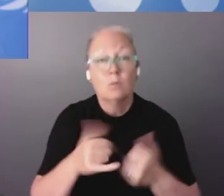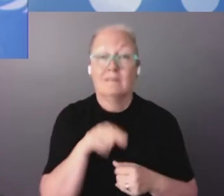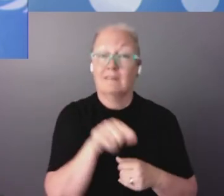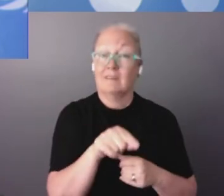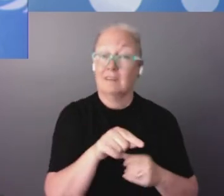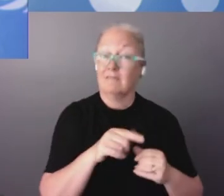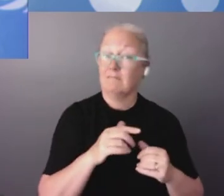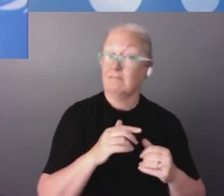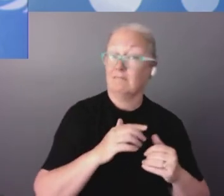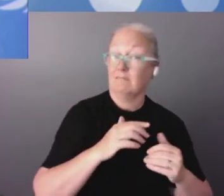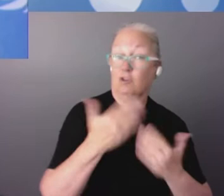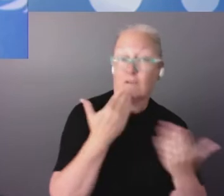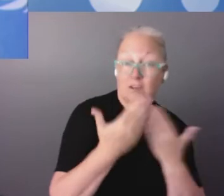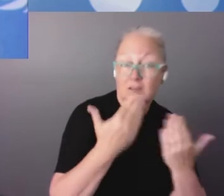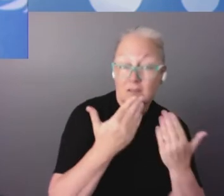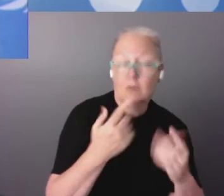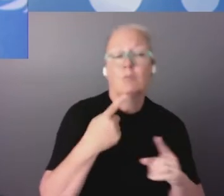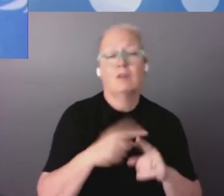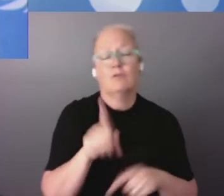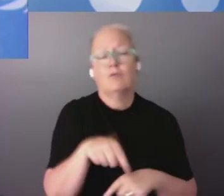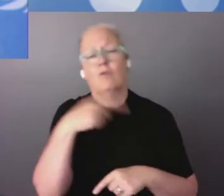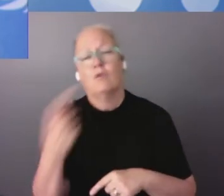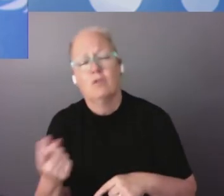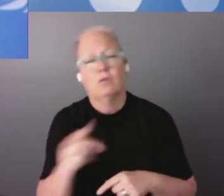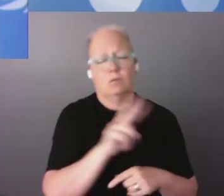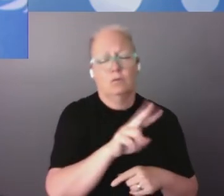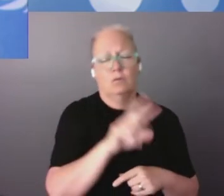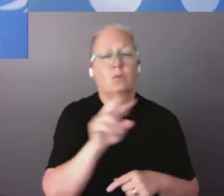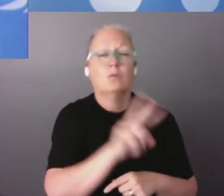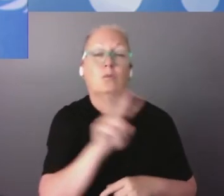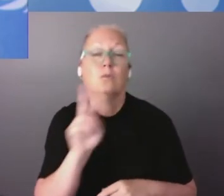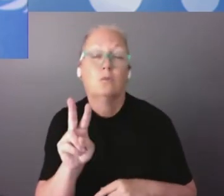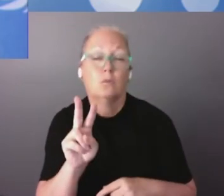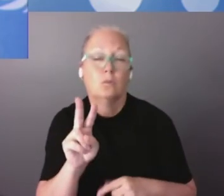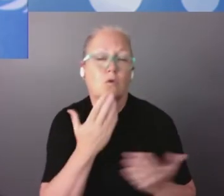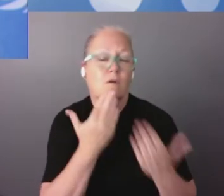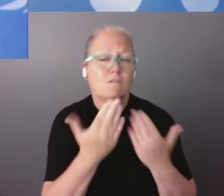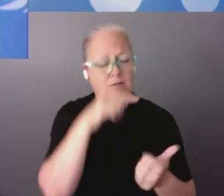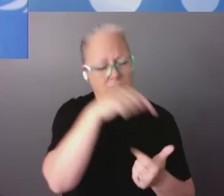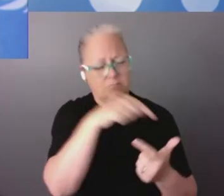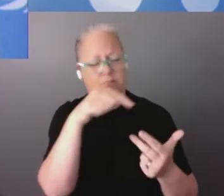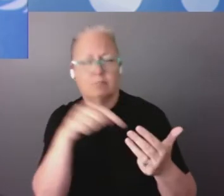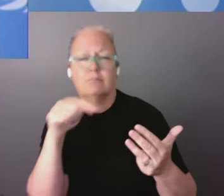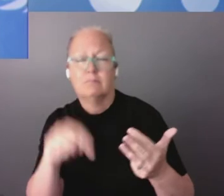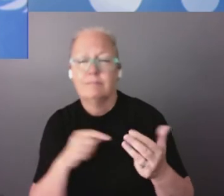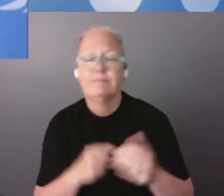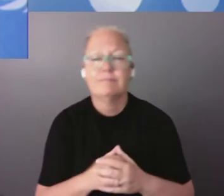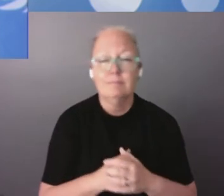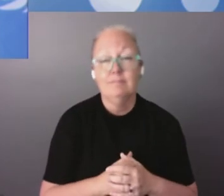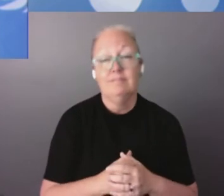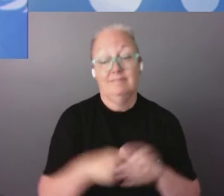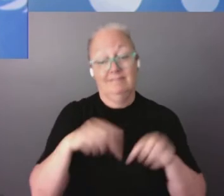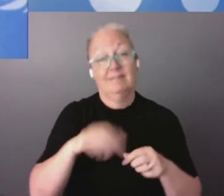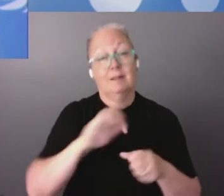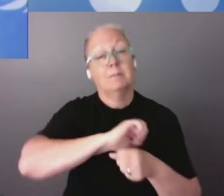une conférence qui aura lieu et à laquelle participeront les représentants de l'Association